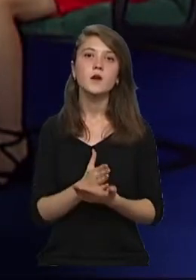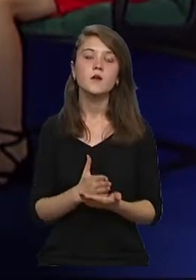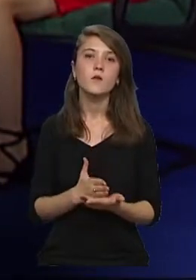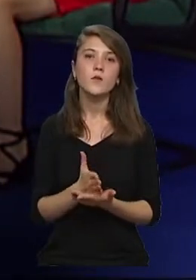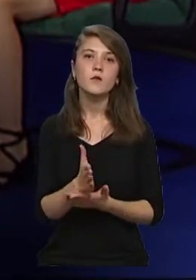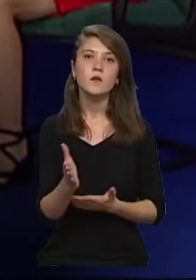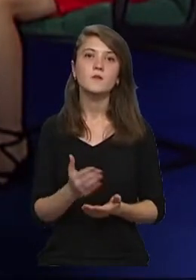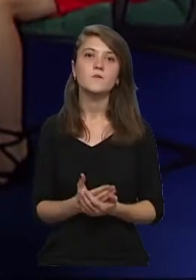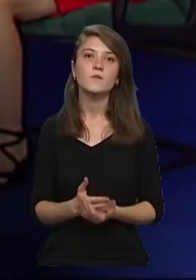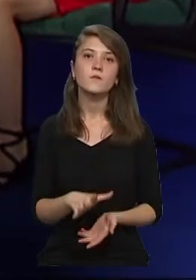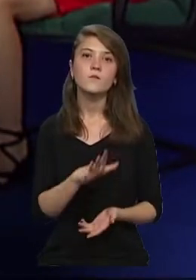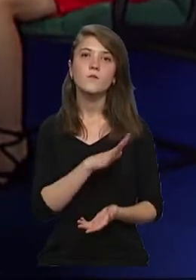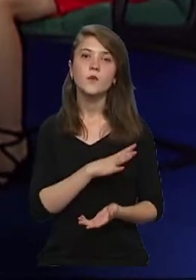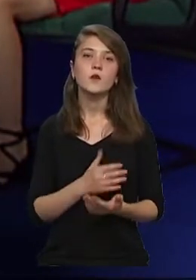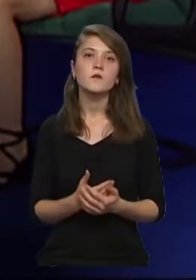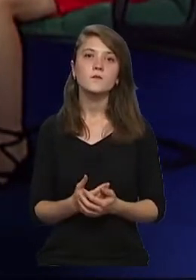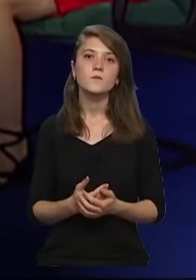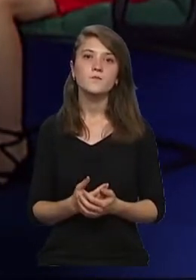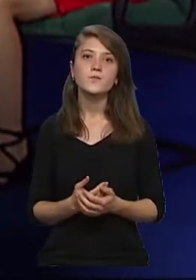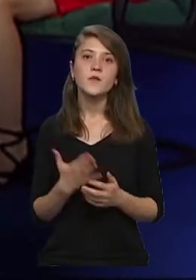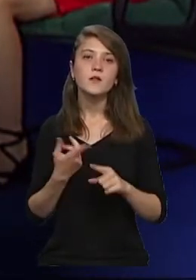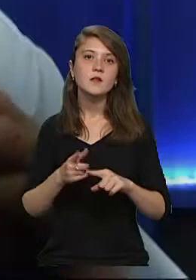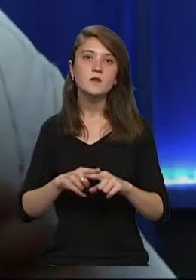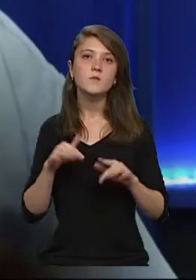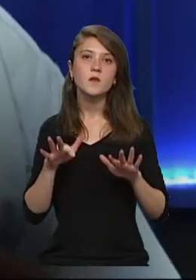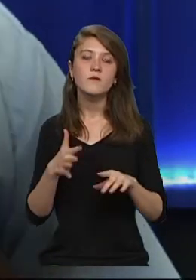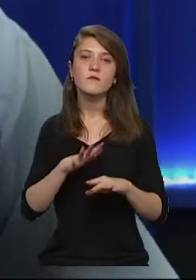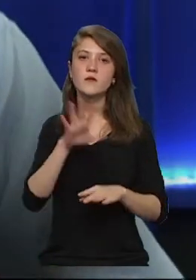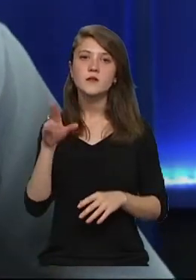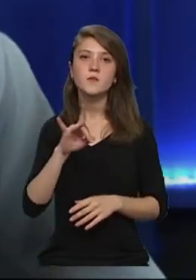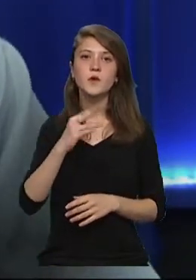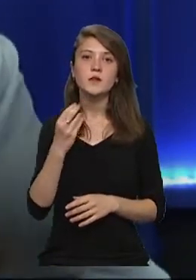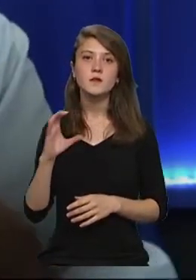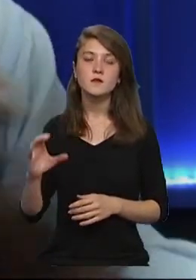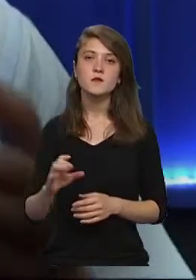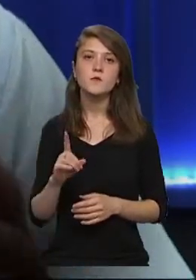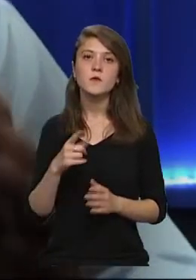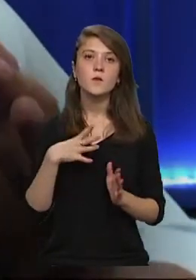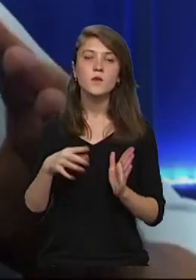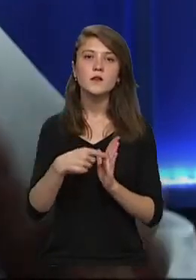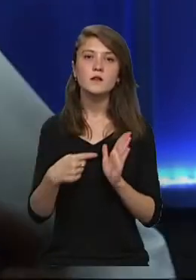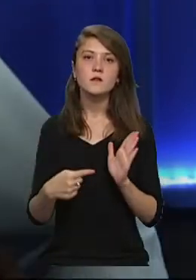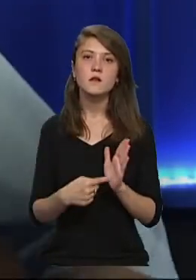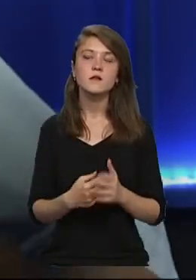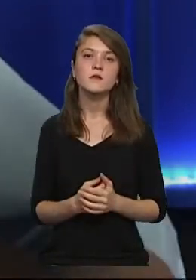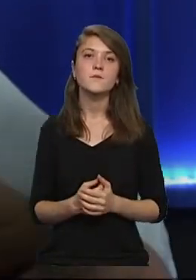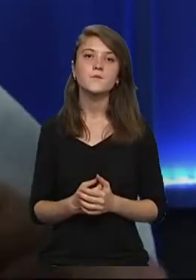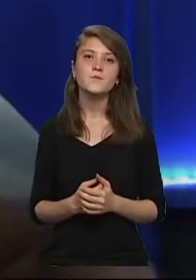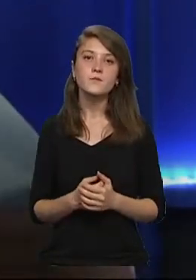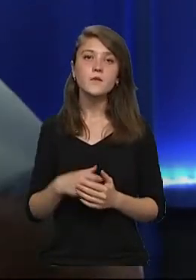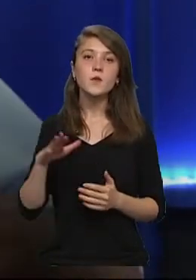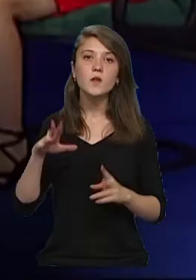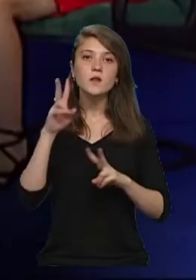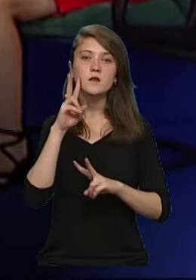комунікувати, бути вкраплена в її всі справи, всі процеси, щоб потім ми не ділили старостинські округи, а потім не знали,